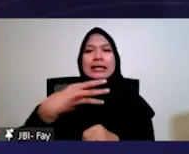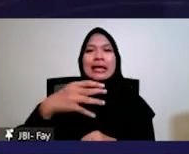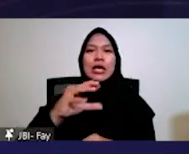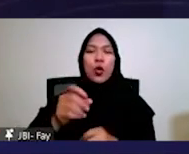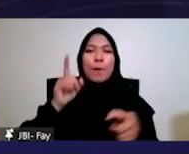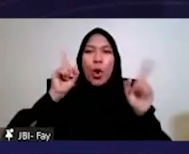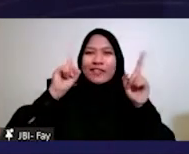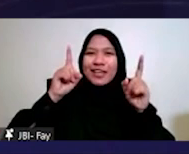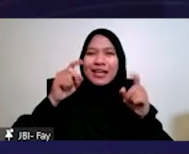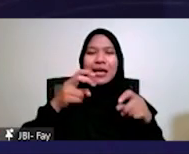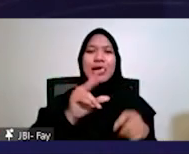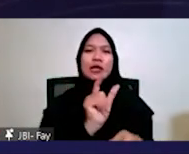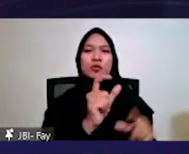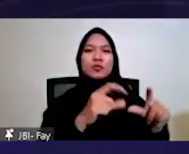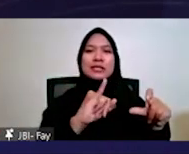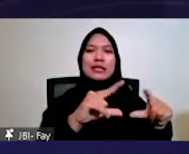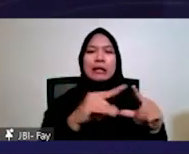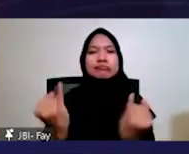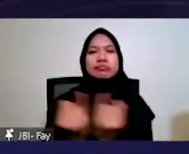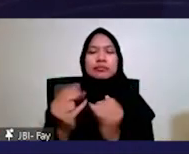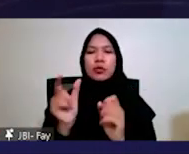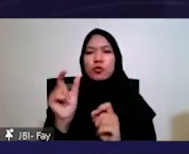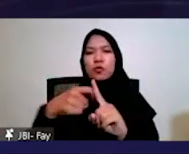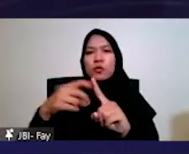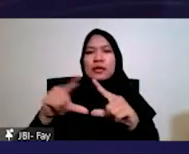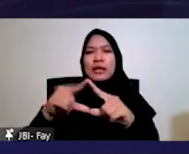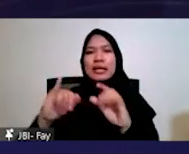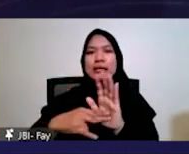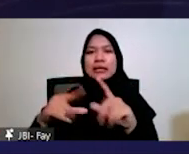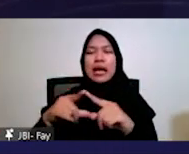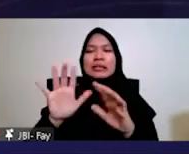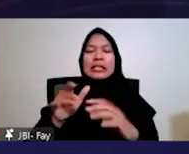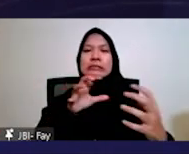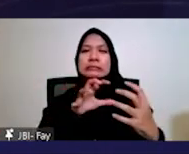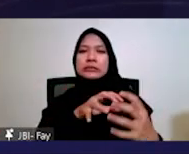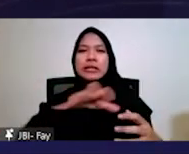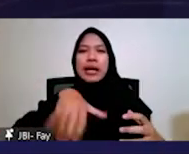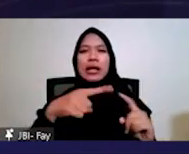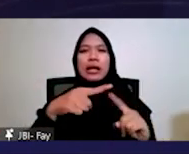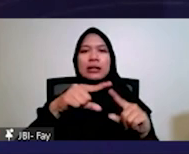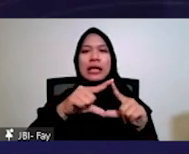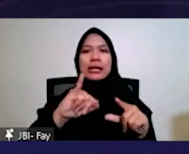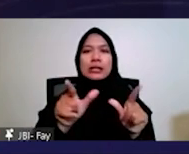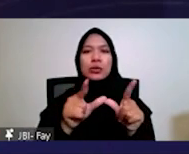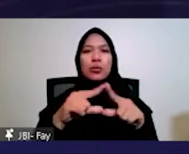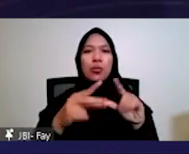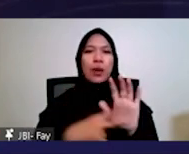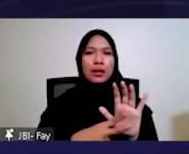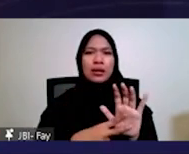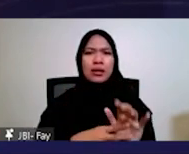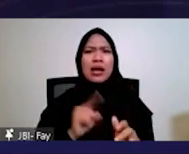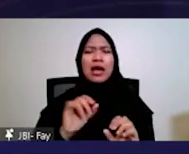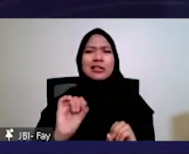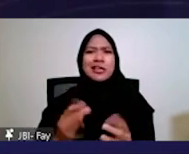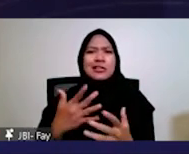Rusia dan Ukraina dan juga tegangan di wilayah Taiwan Oleh karena itu ini terjadi